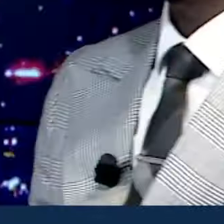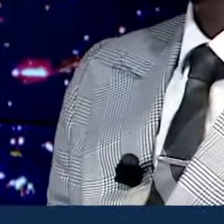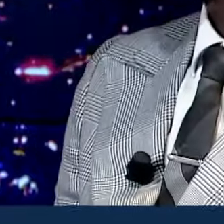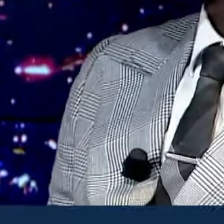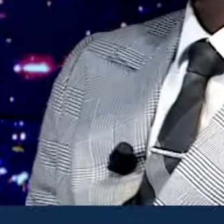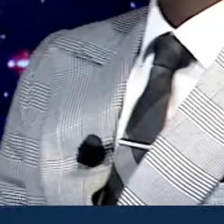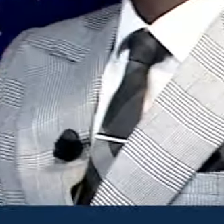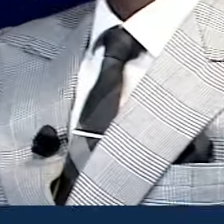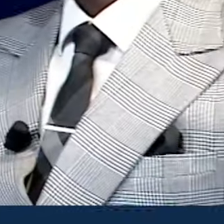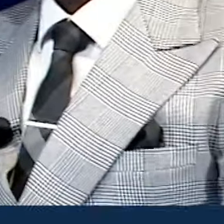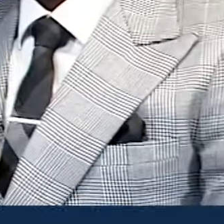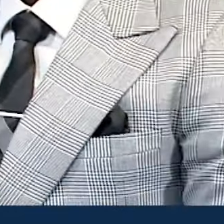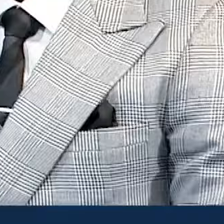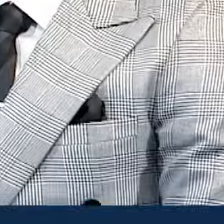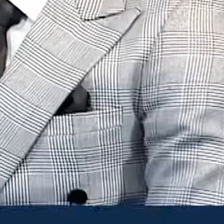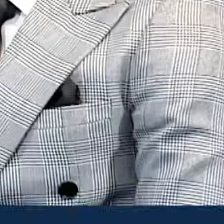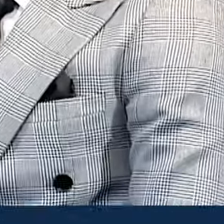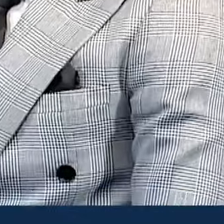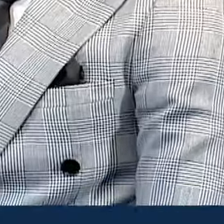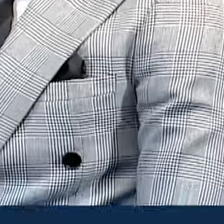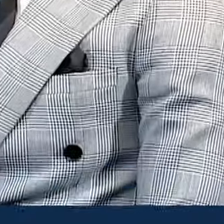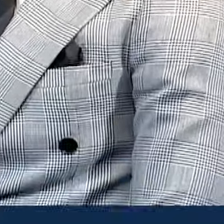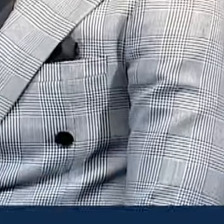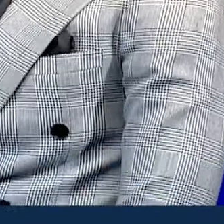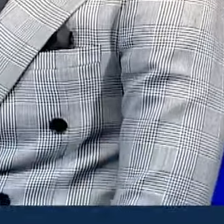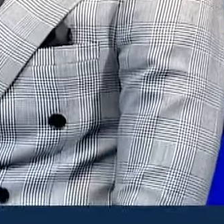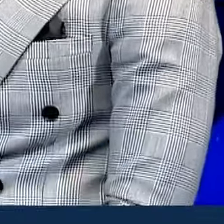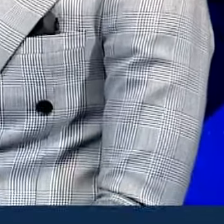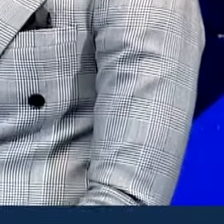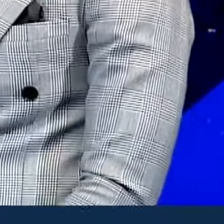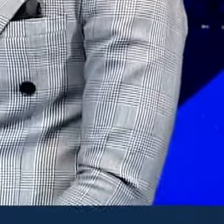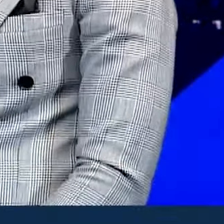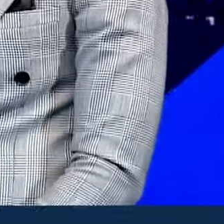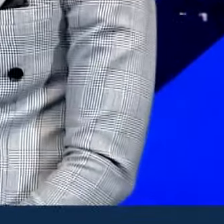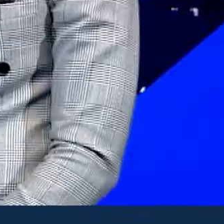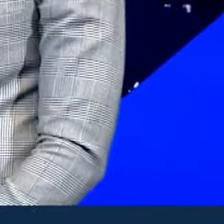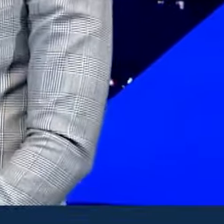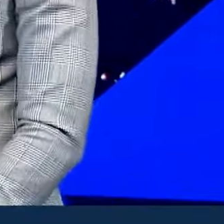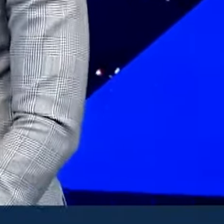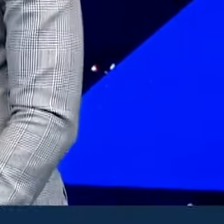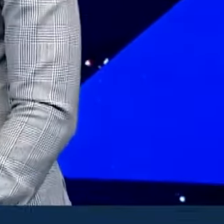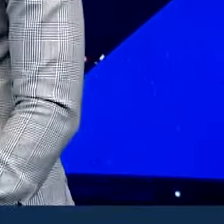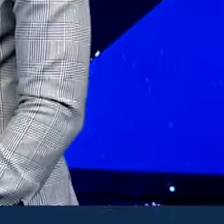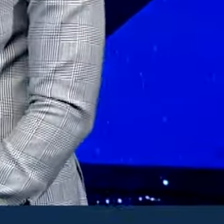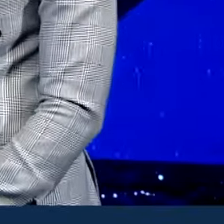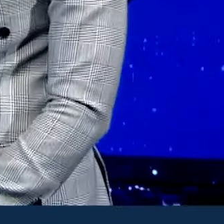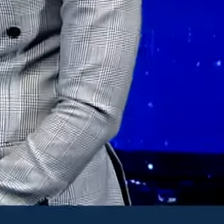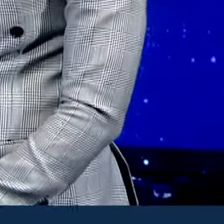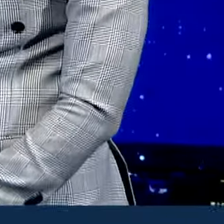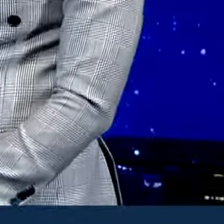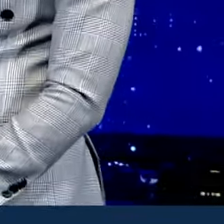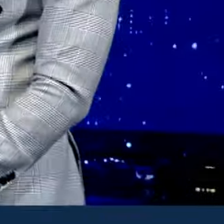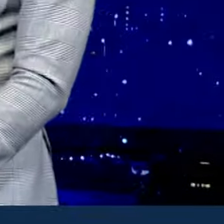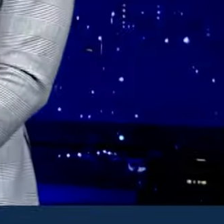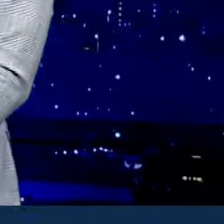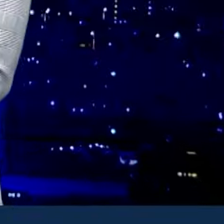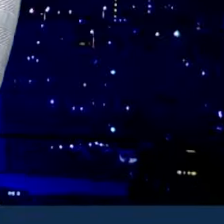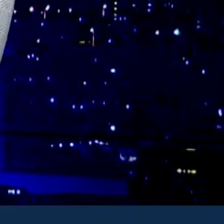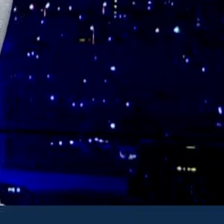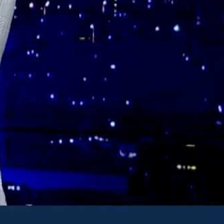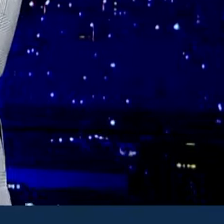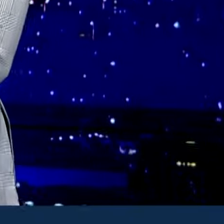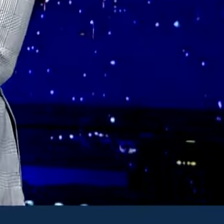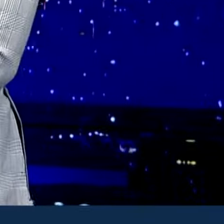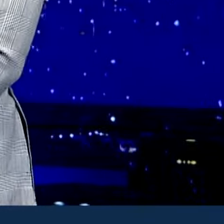Davis Ndyango, nanjye nanakumenyaho cyane iyo ndirimbo narayumvaga kandi nkumva indirimbo yandikanye ubuhanga ariko inaririmbitse